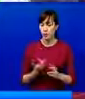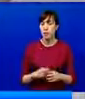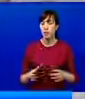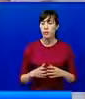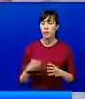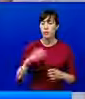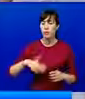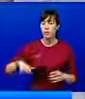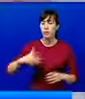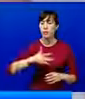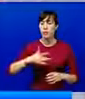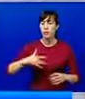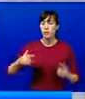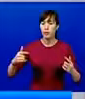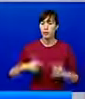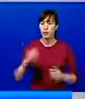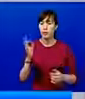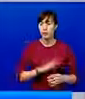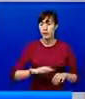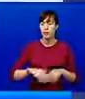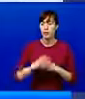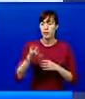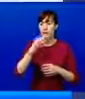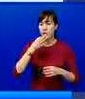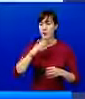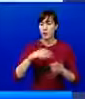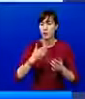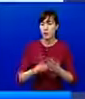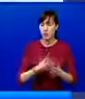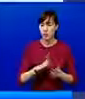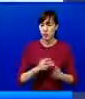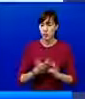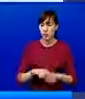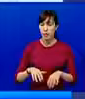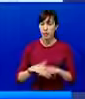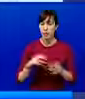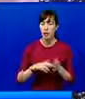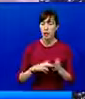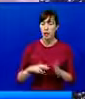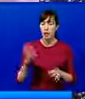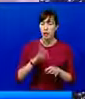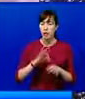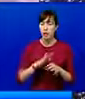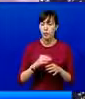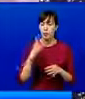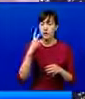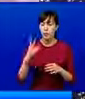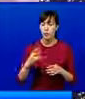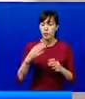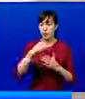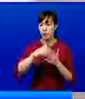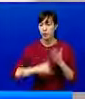Еуропада туберкулезге қарсы қолданылатын жаңа дәрі-дәрмектерді ұсынып отыр. Бұл жаңа жоба дендеген құрт ауруының көрсеткішін